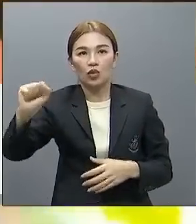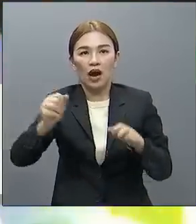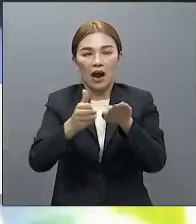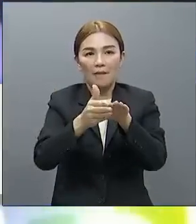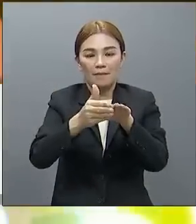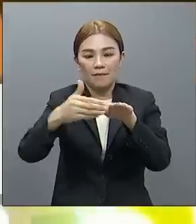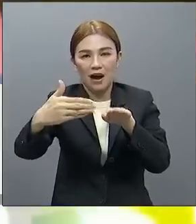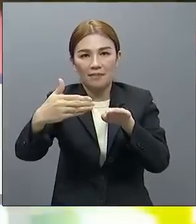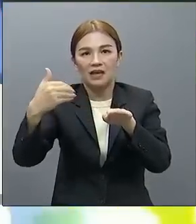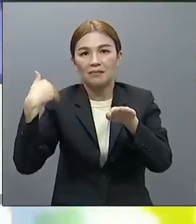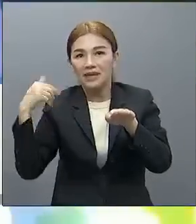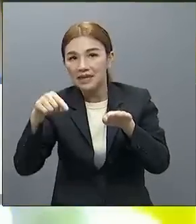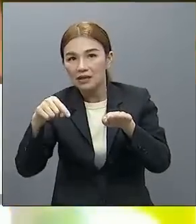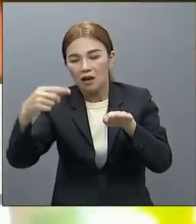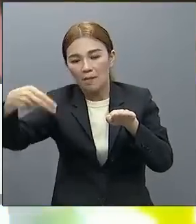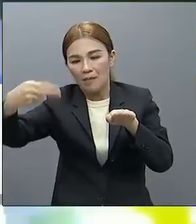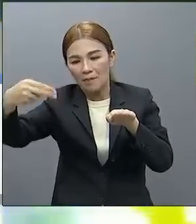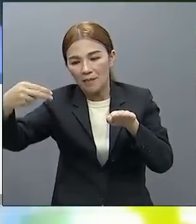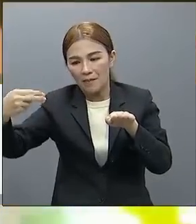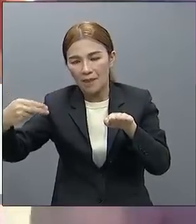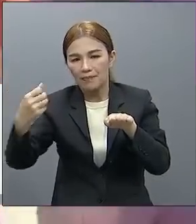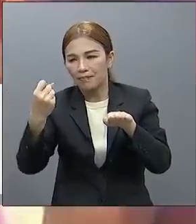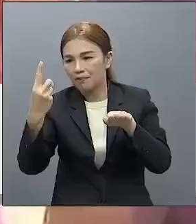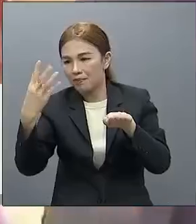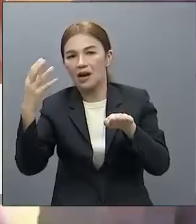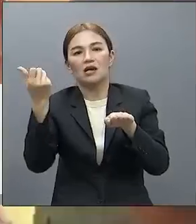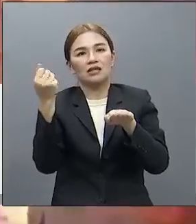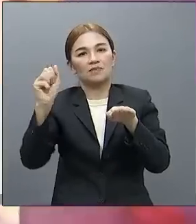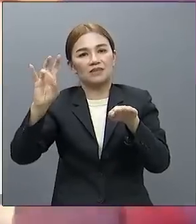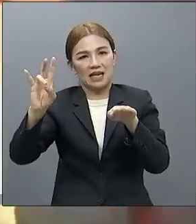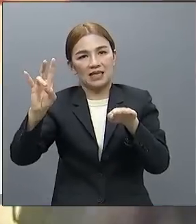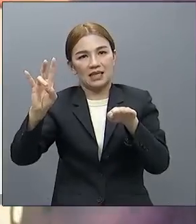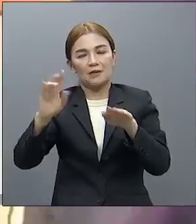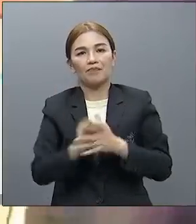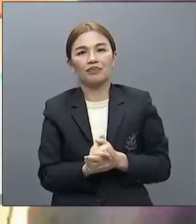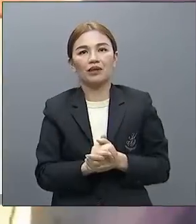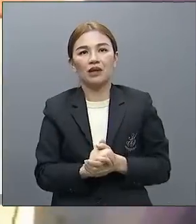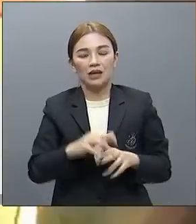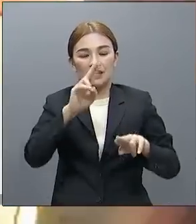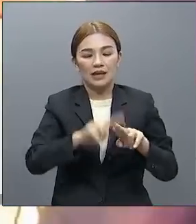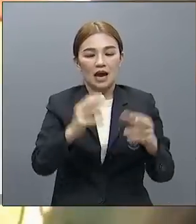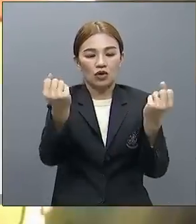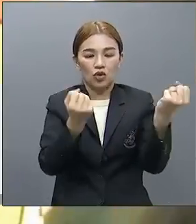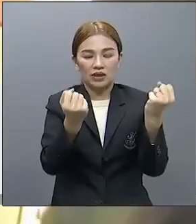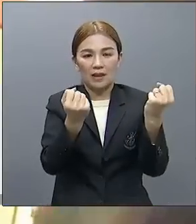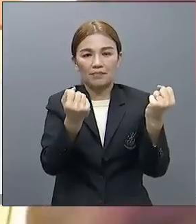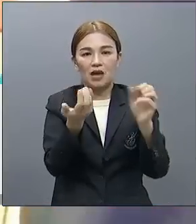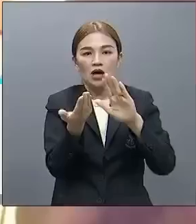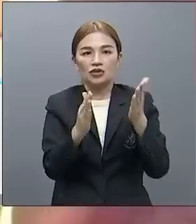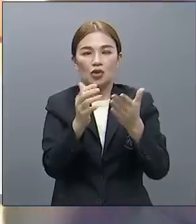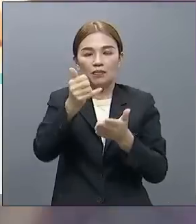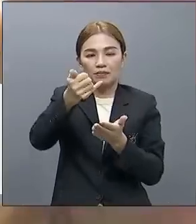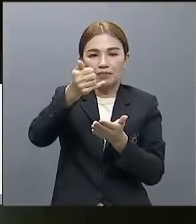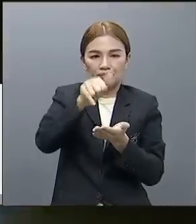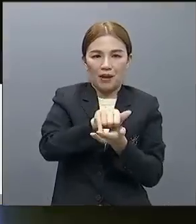ของตัวรถมีรอยกระสุนปืนมากถึง17รูในที่นั่งคนขับพบศพของนางสาวละลินยาโก